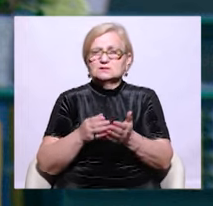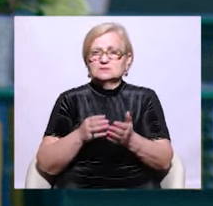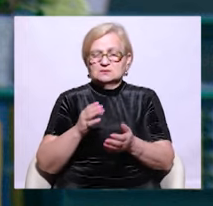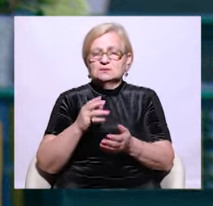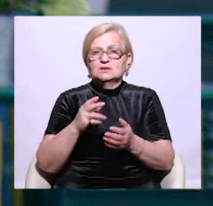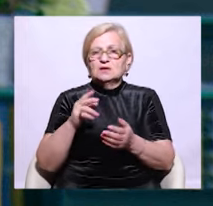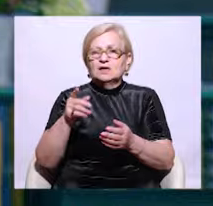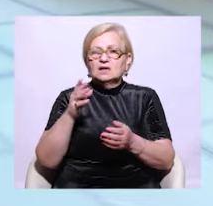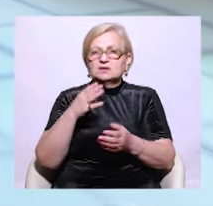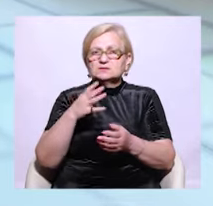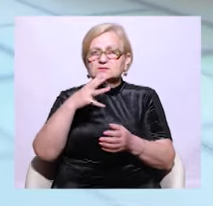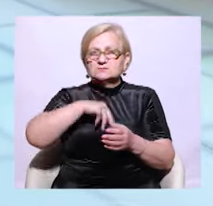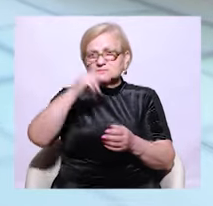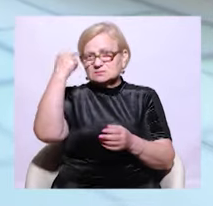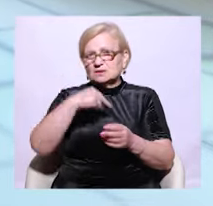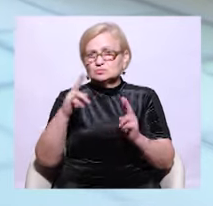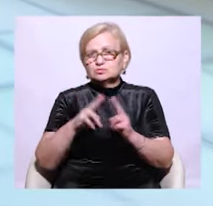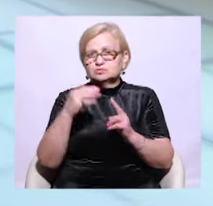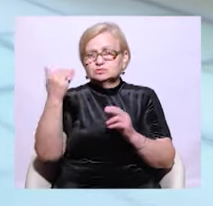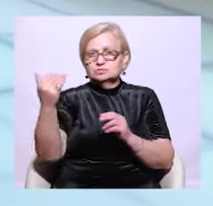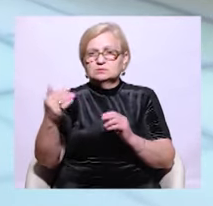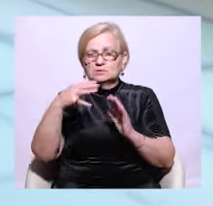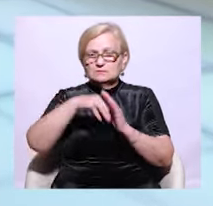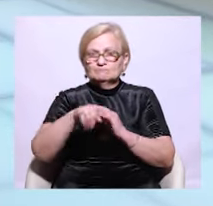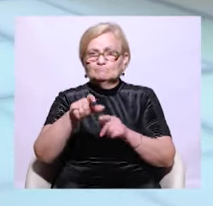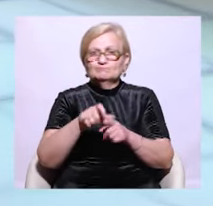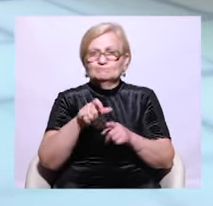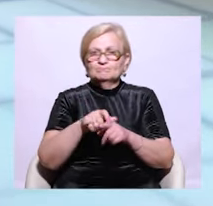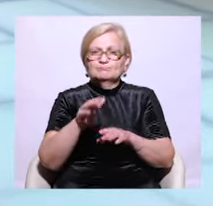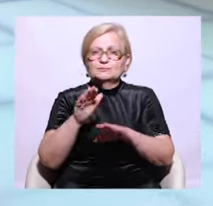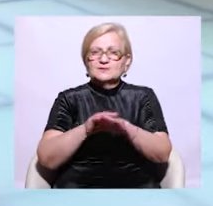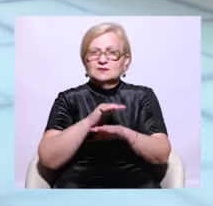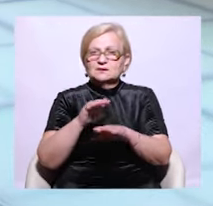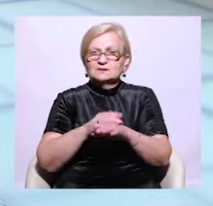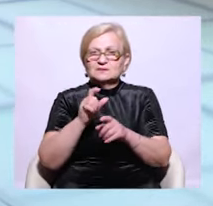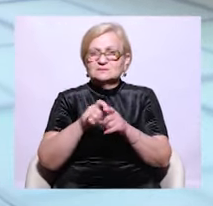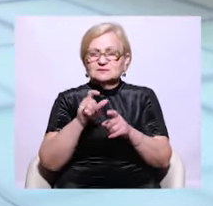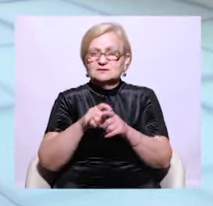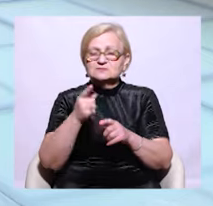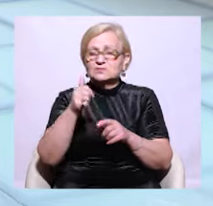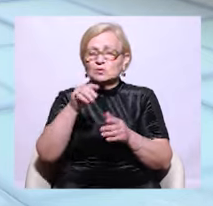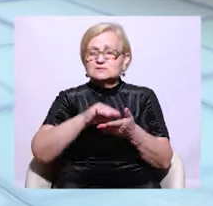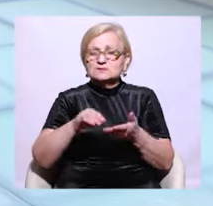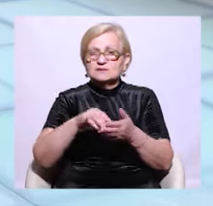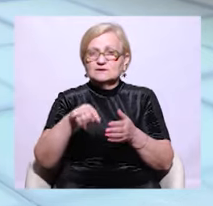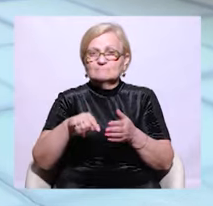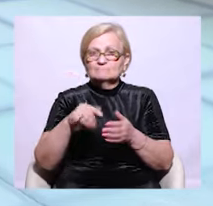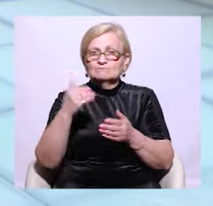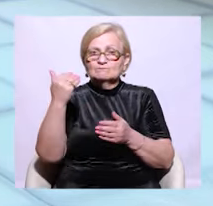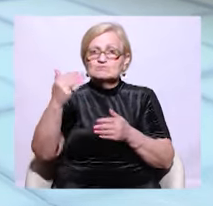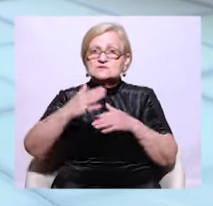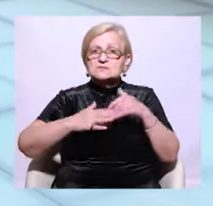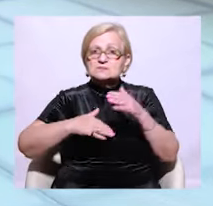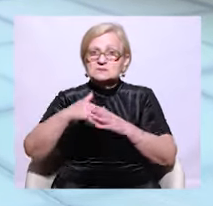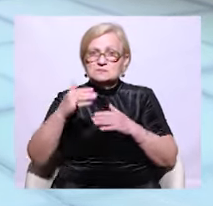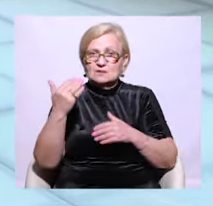ძალიან დიდი კრებული, რომლისა სიტყვანი ფრიად კეთილარიანო. ოღონდ როგორ წერია, იცით? მისი ხელით,